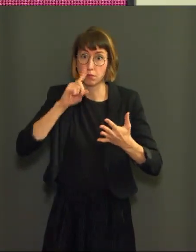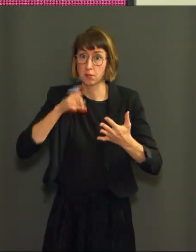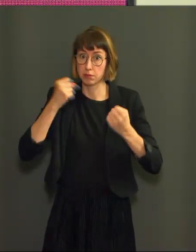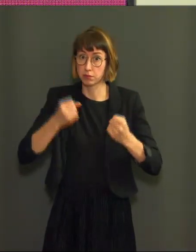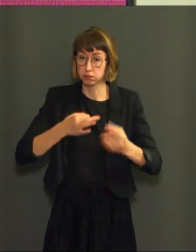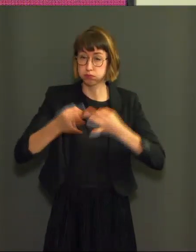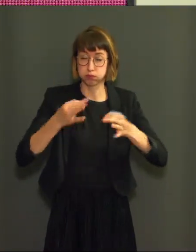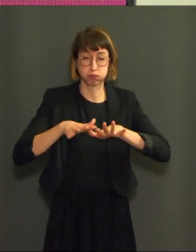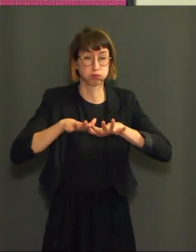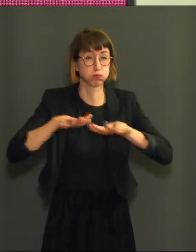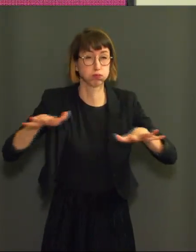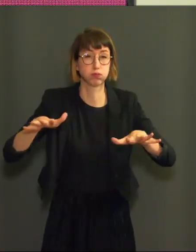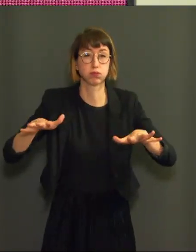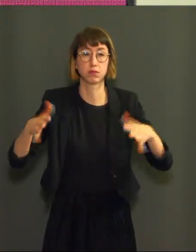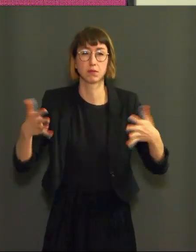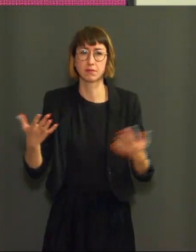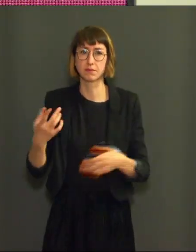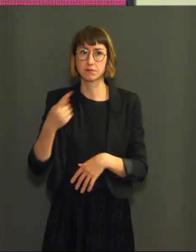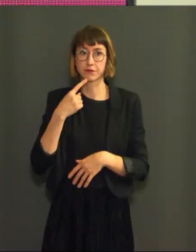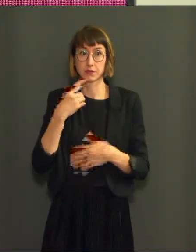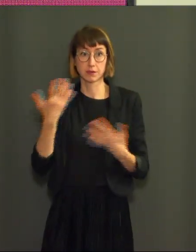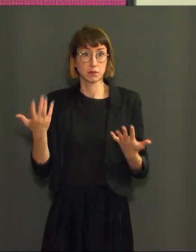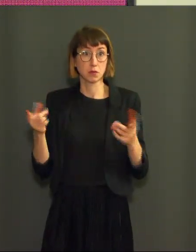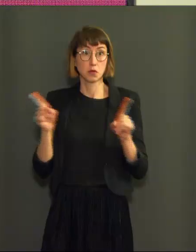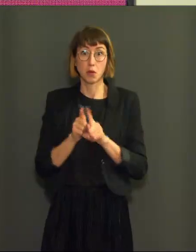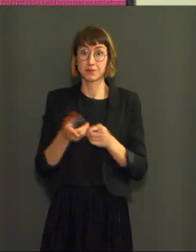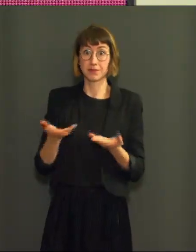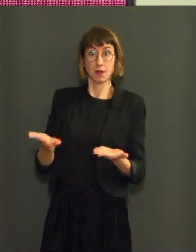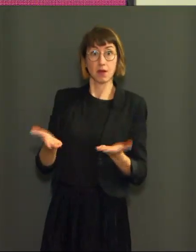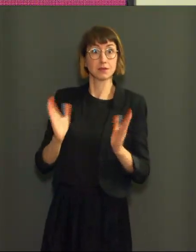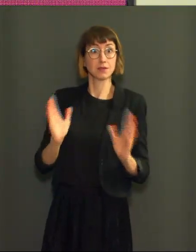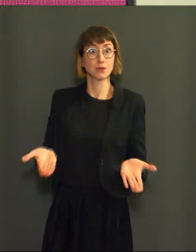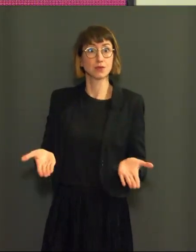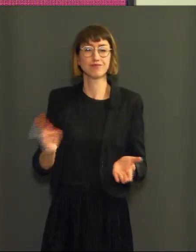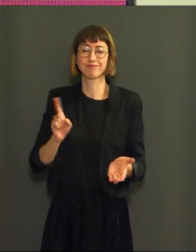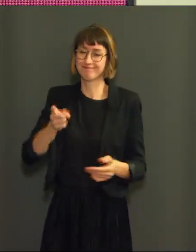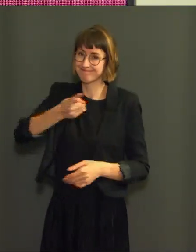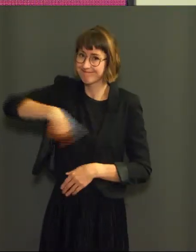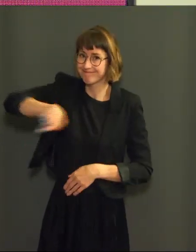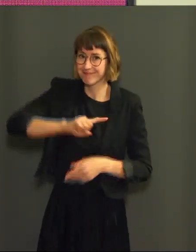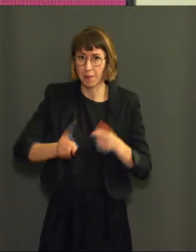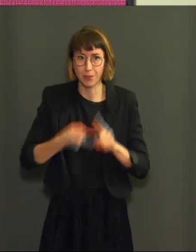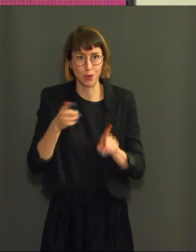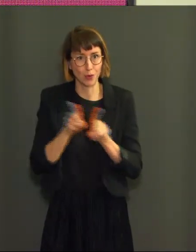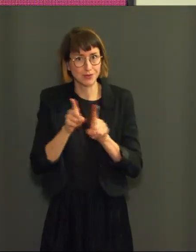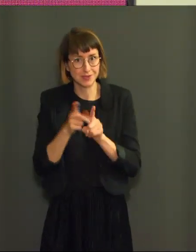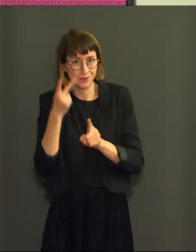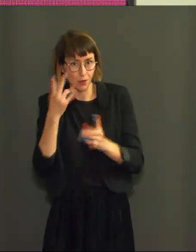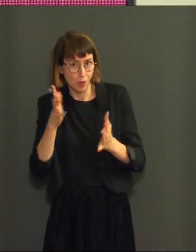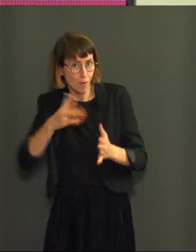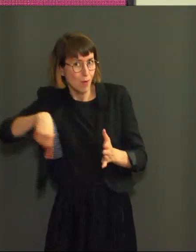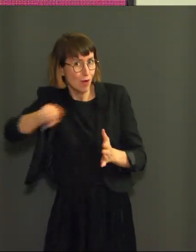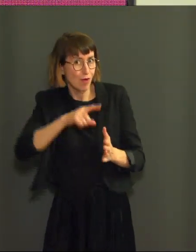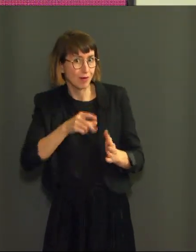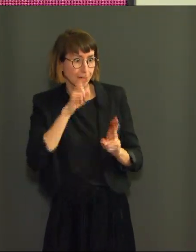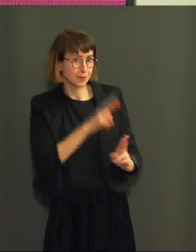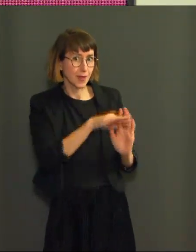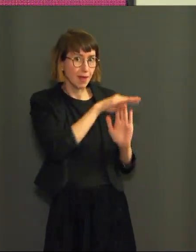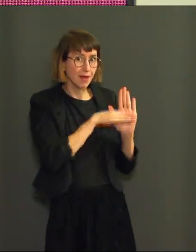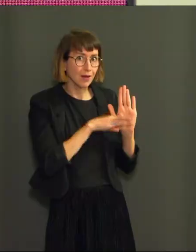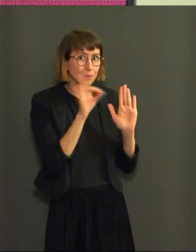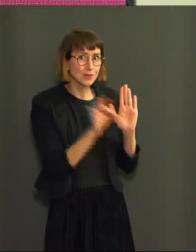Nous déterminons nous-mêmes la taille de cet espace par notre comportement Et donc, ce ne sont pas les variants, mais nous qui déterminons la